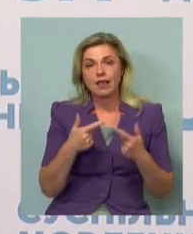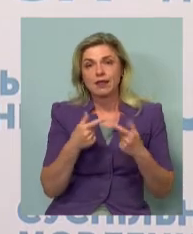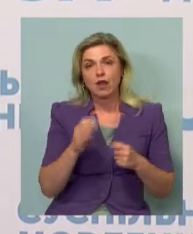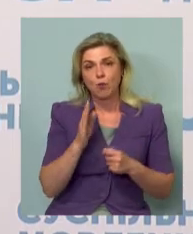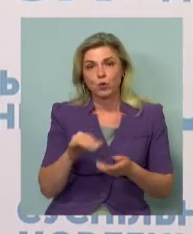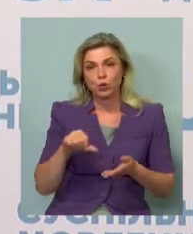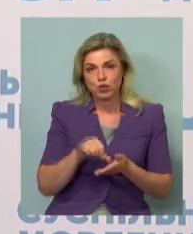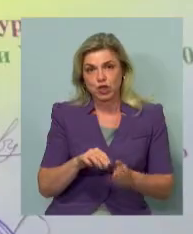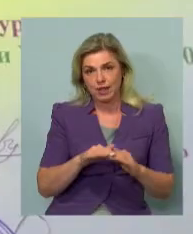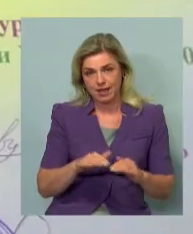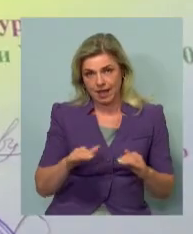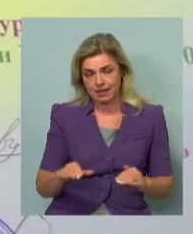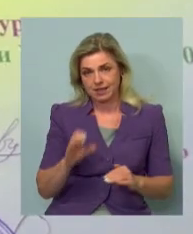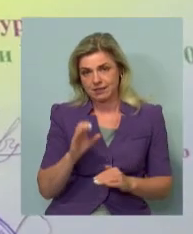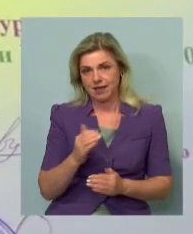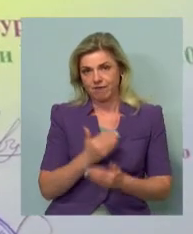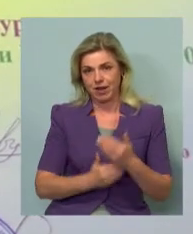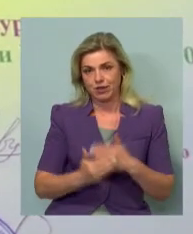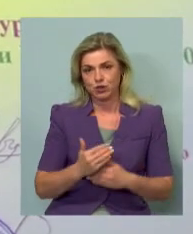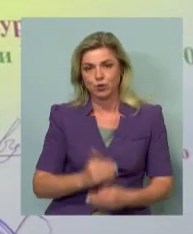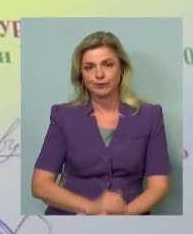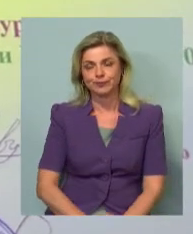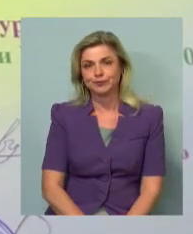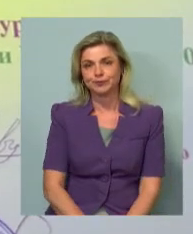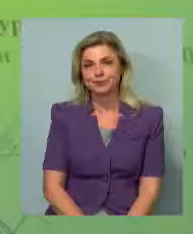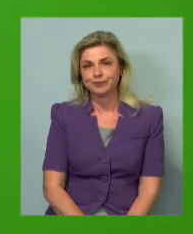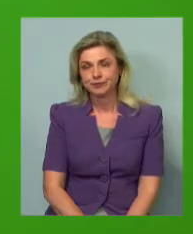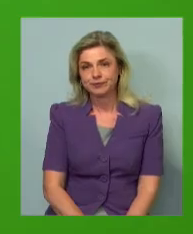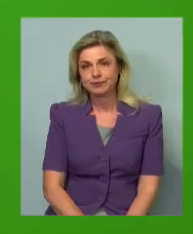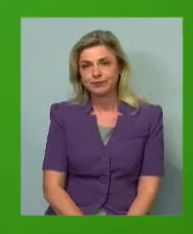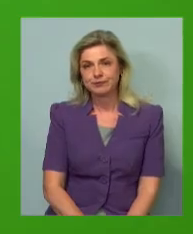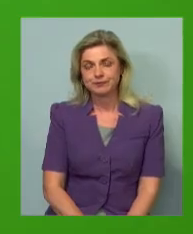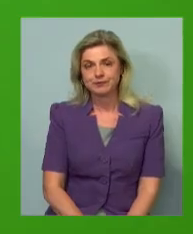хореографи. Тетяна Макушева, Юлія Філімон. Новини на Суспільному. Миколаїв.